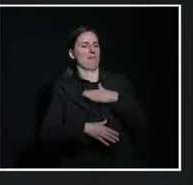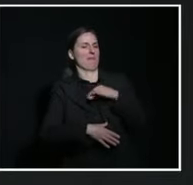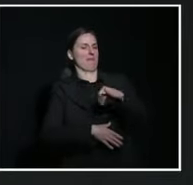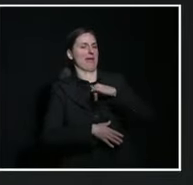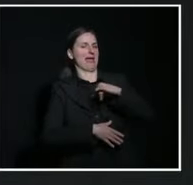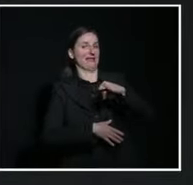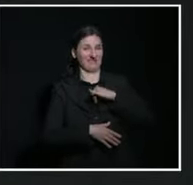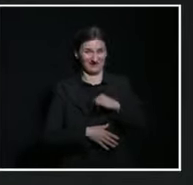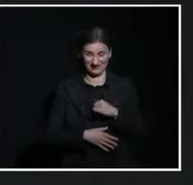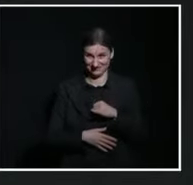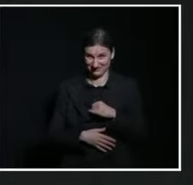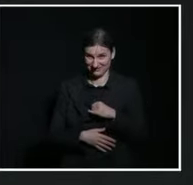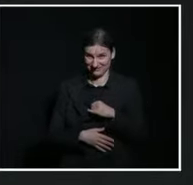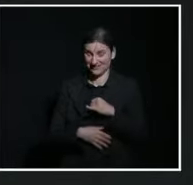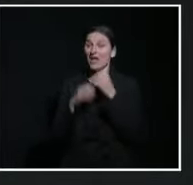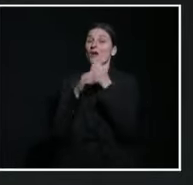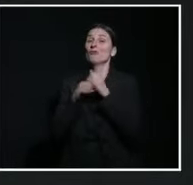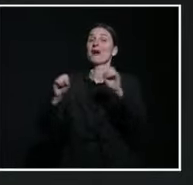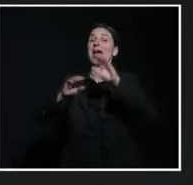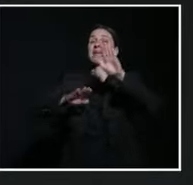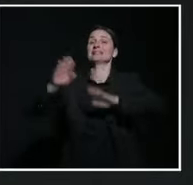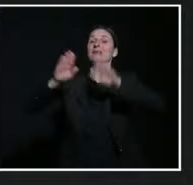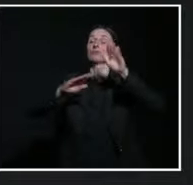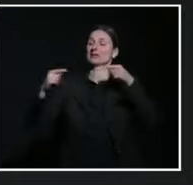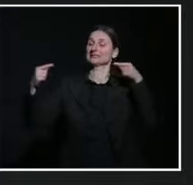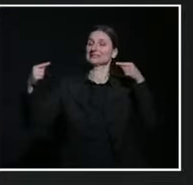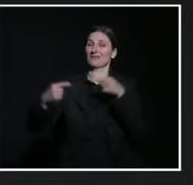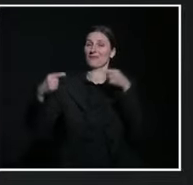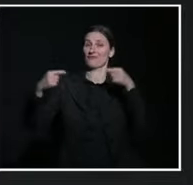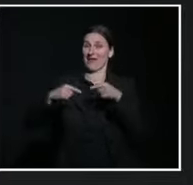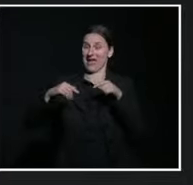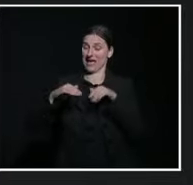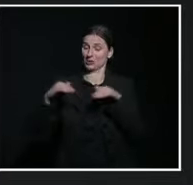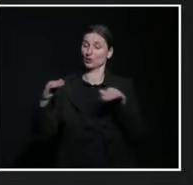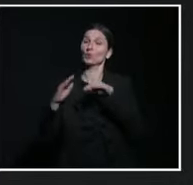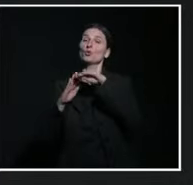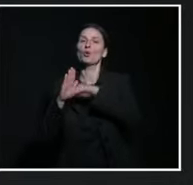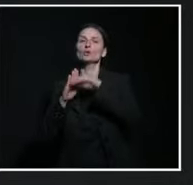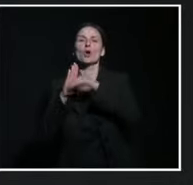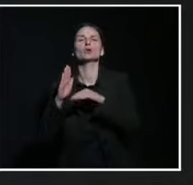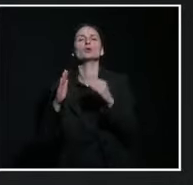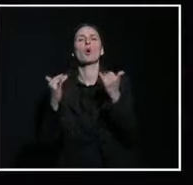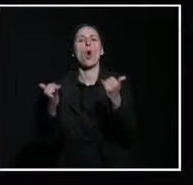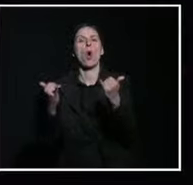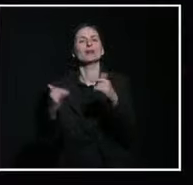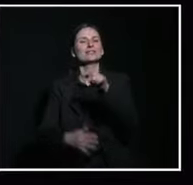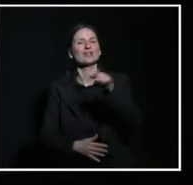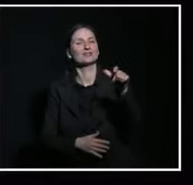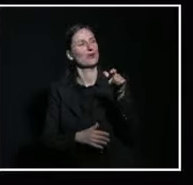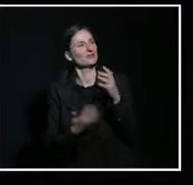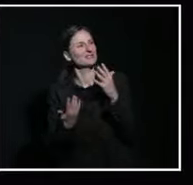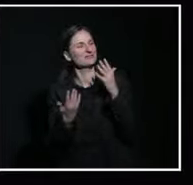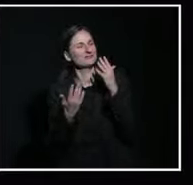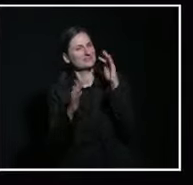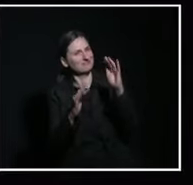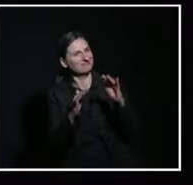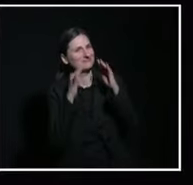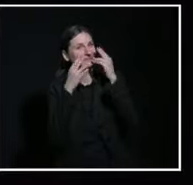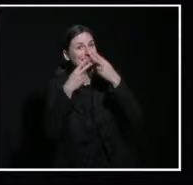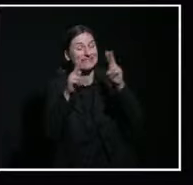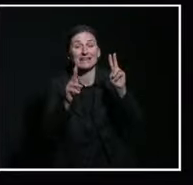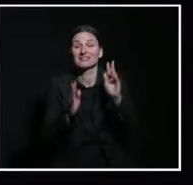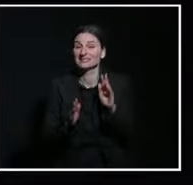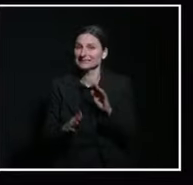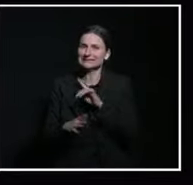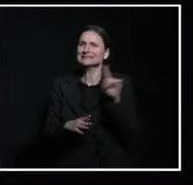Die Feinde der freiheitlichen demokratischen Grundordnung kommen heute recht geschmeidig daher. Sie